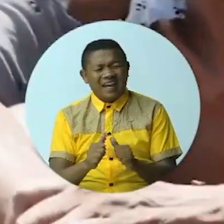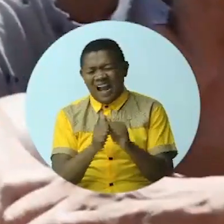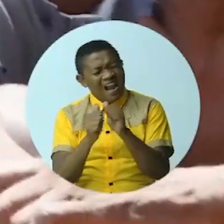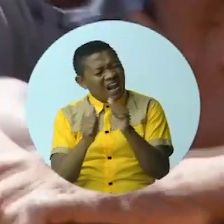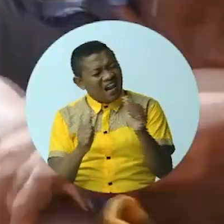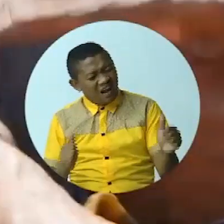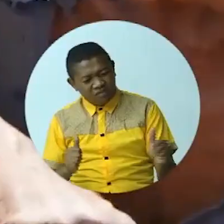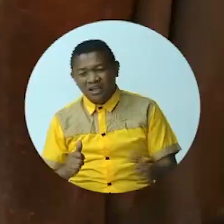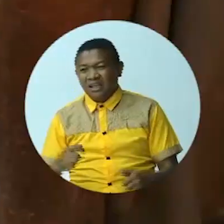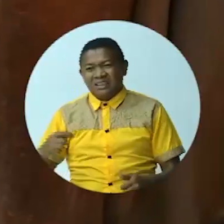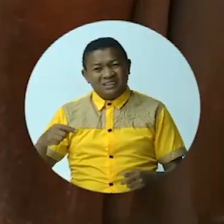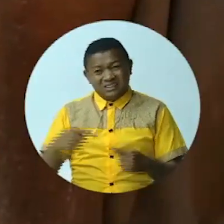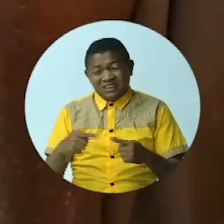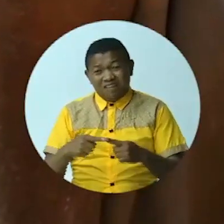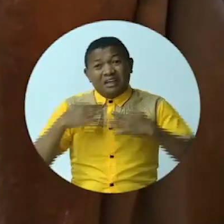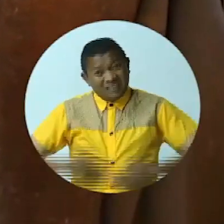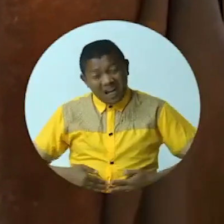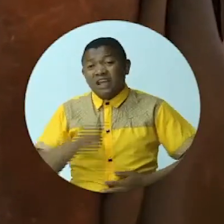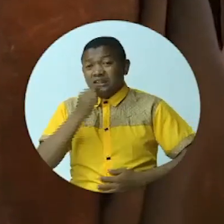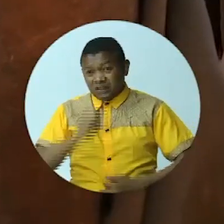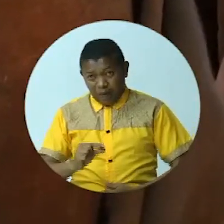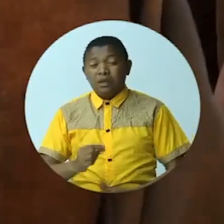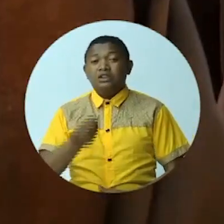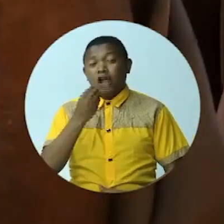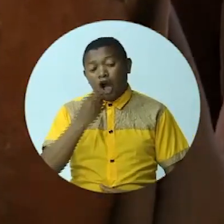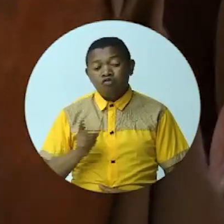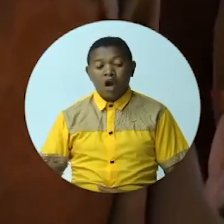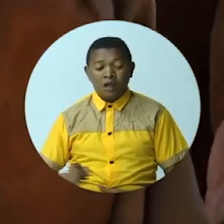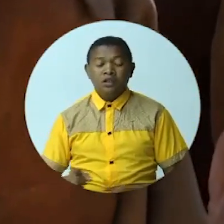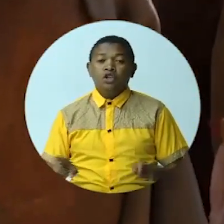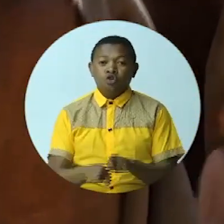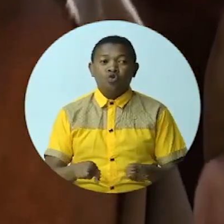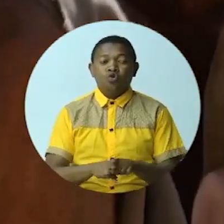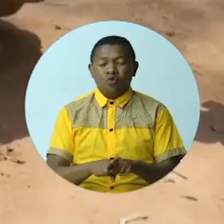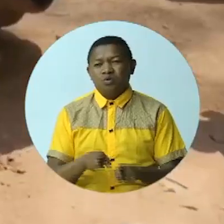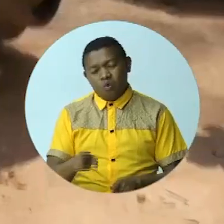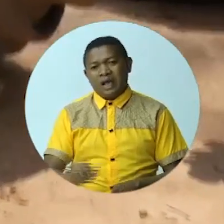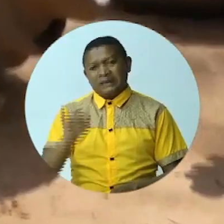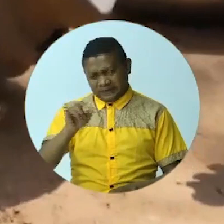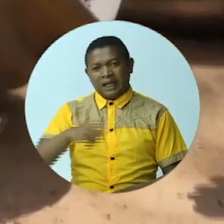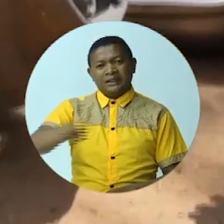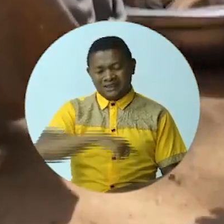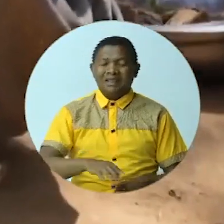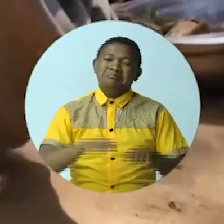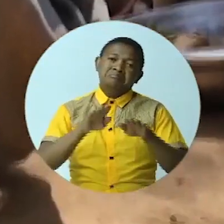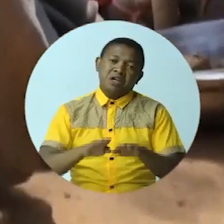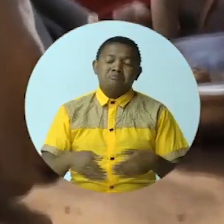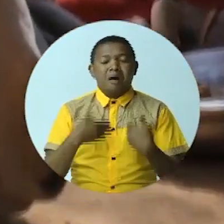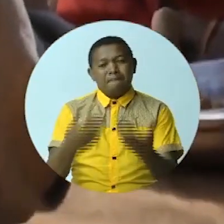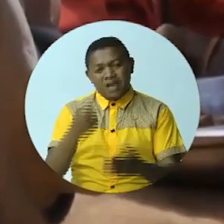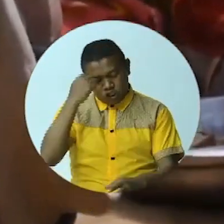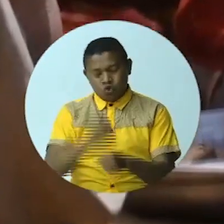tsy ampy sakafo. Dia izay indrindra no ametrahantsika ny hoe toby